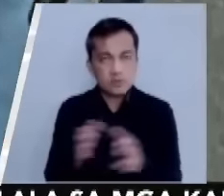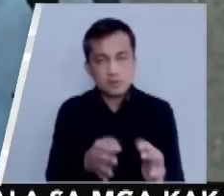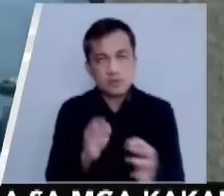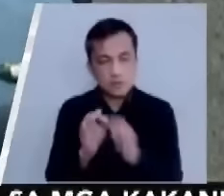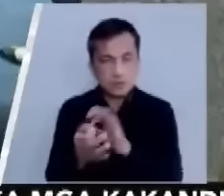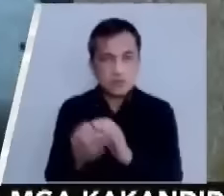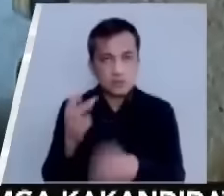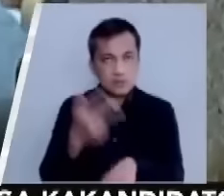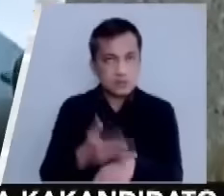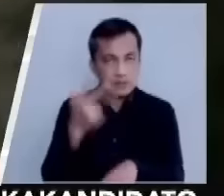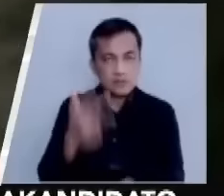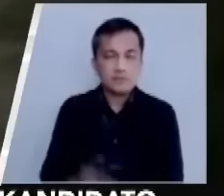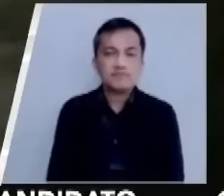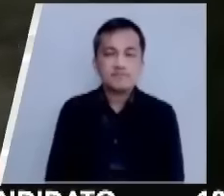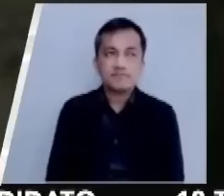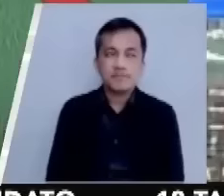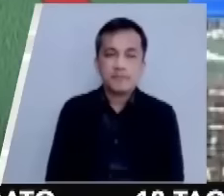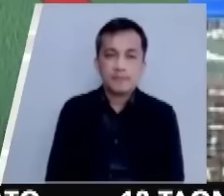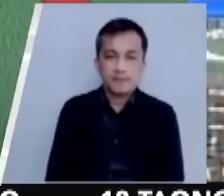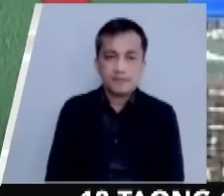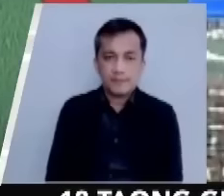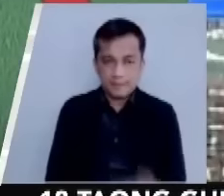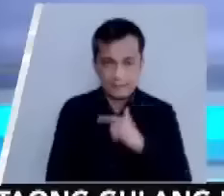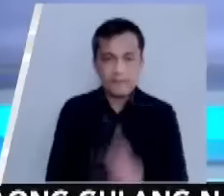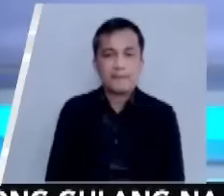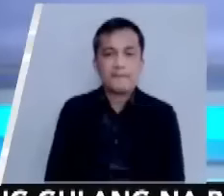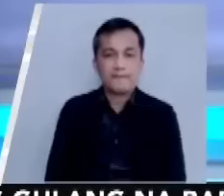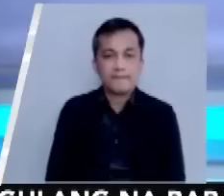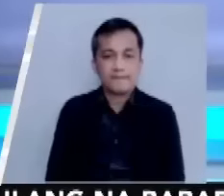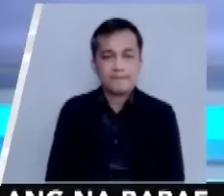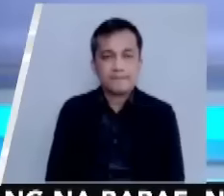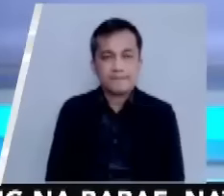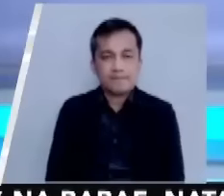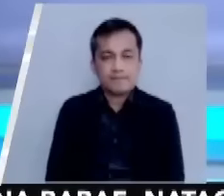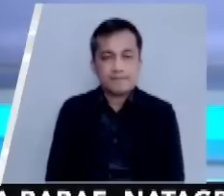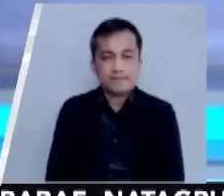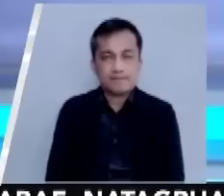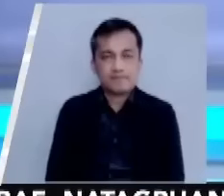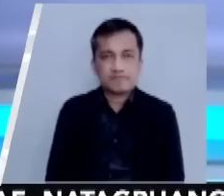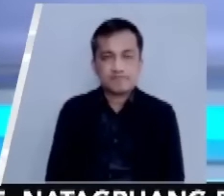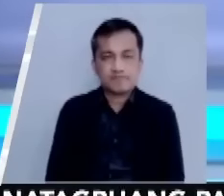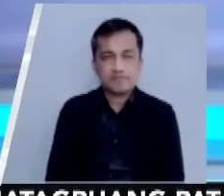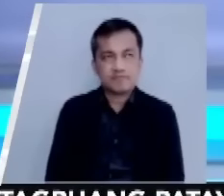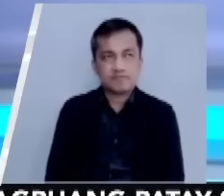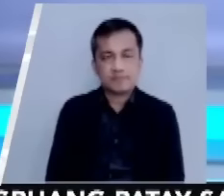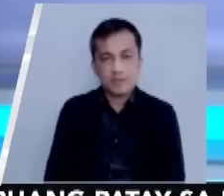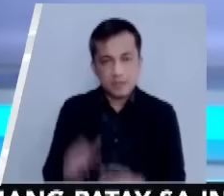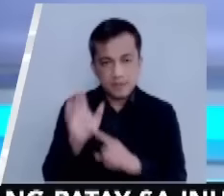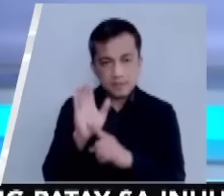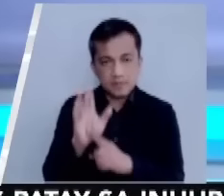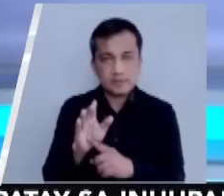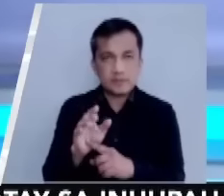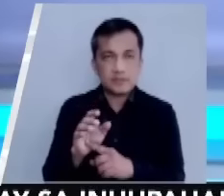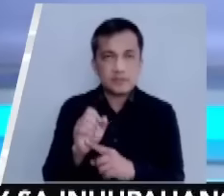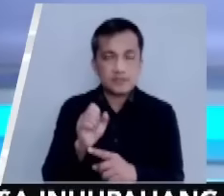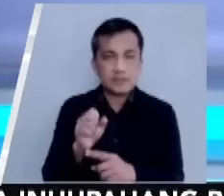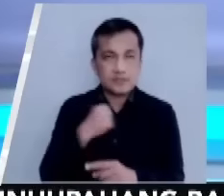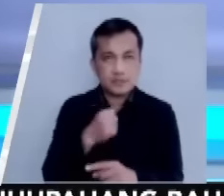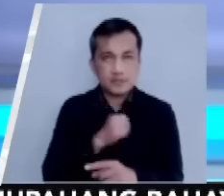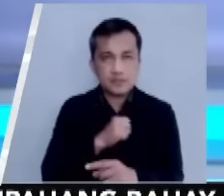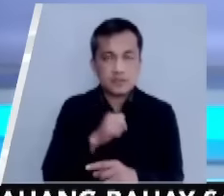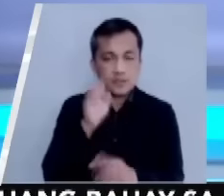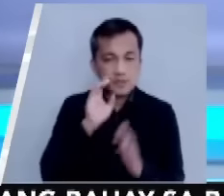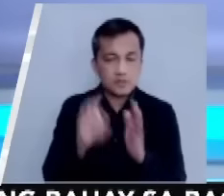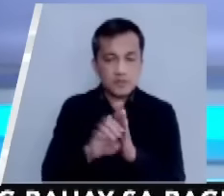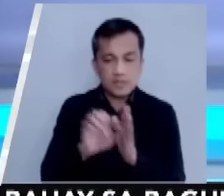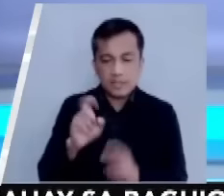Mav Gonzalez, Nakatutok, 24 Oras. Ipinakita sa Senado ang larawan ni ex-PNP Chief Benjamin Acorda